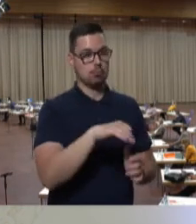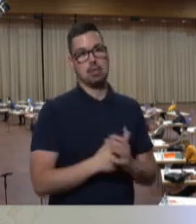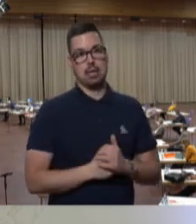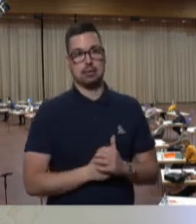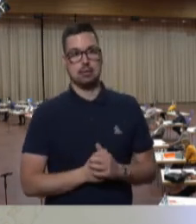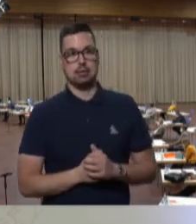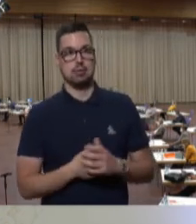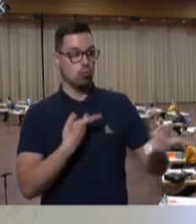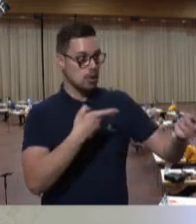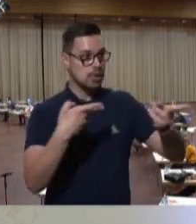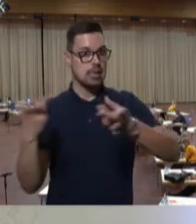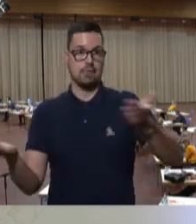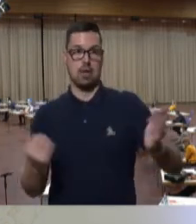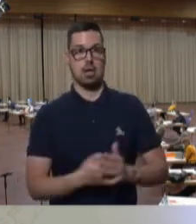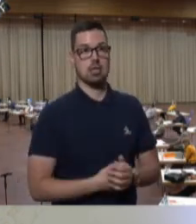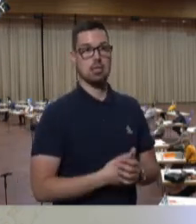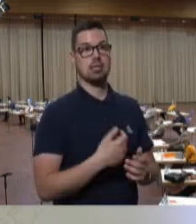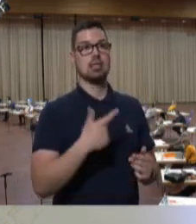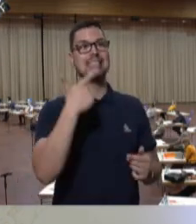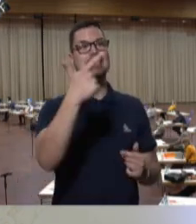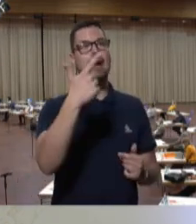und der Zulieferer im Saarland.